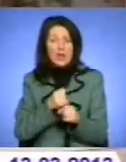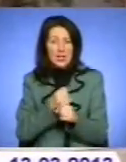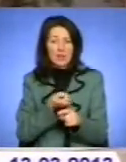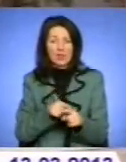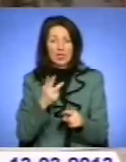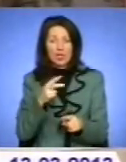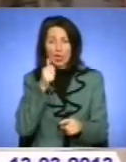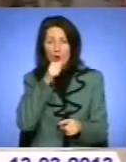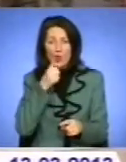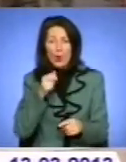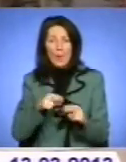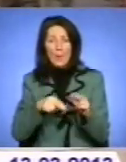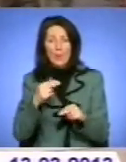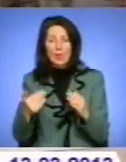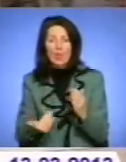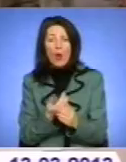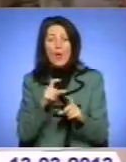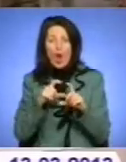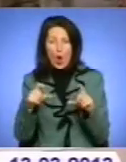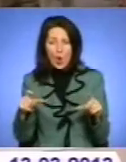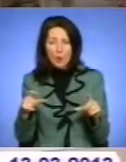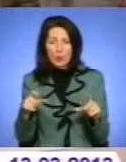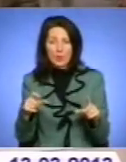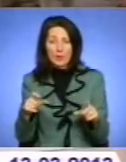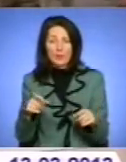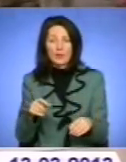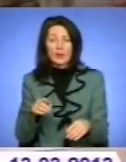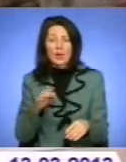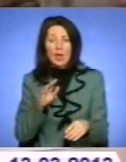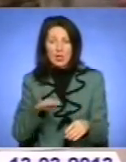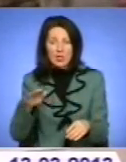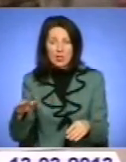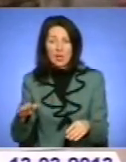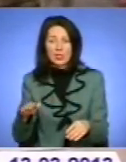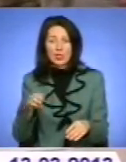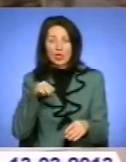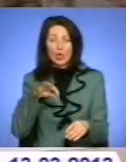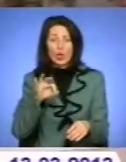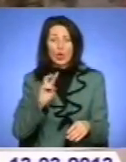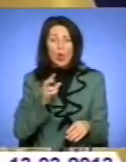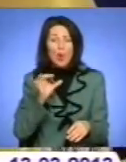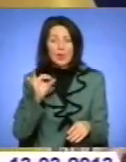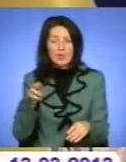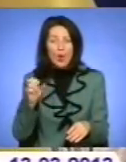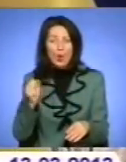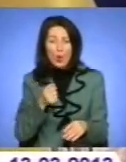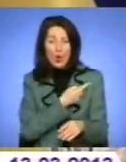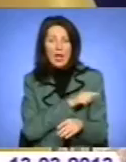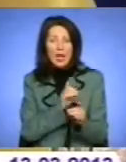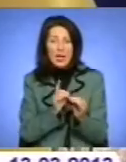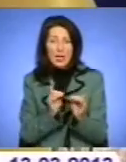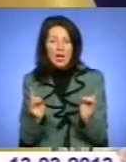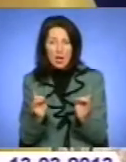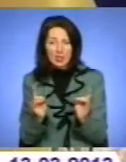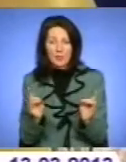построен новый корпус и введен в эксплуатацию детской токсикологии в Ахмадеде, да? Реконструирован